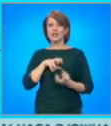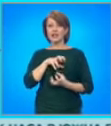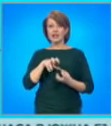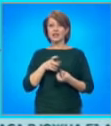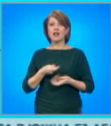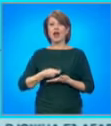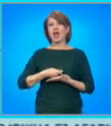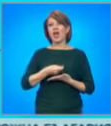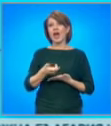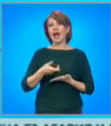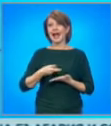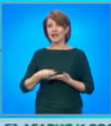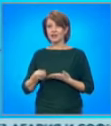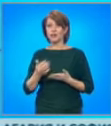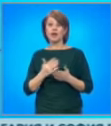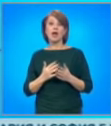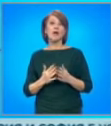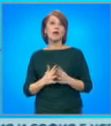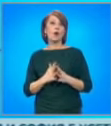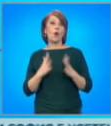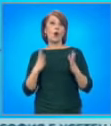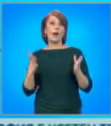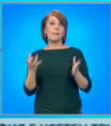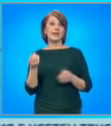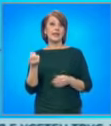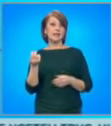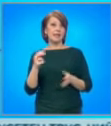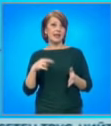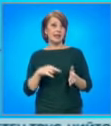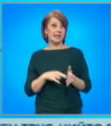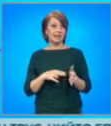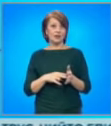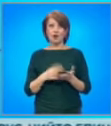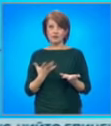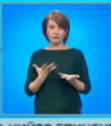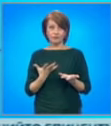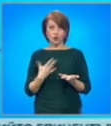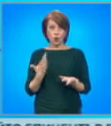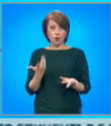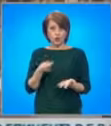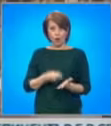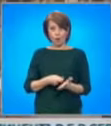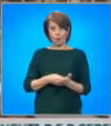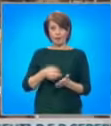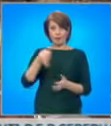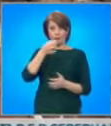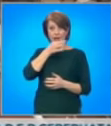непосилните разходи, сред тях и високите сметки за ток. Има ли кой да купи празните хотели? Вижте.